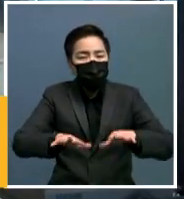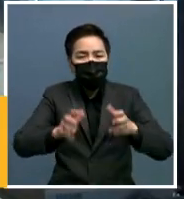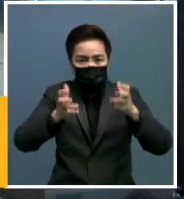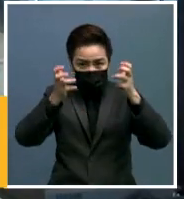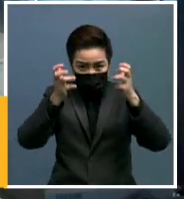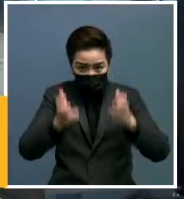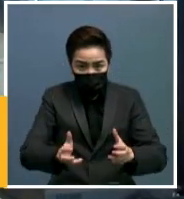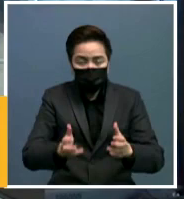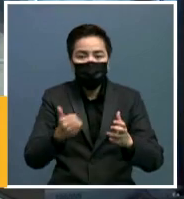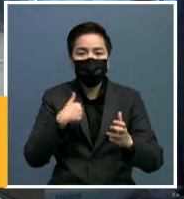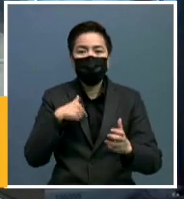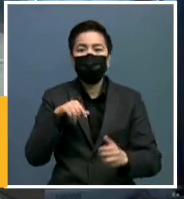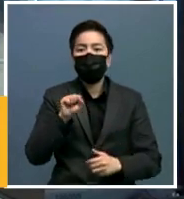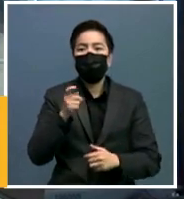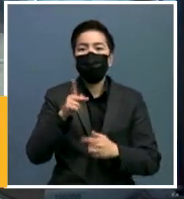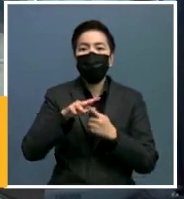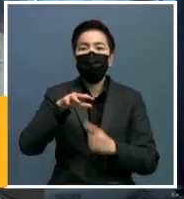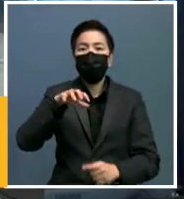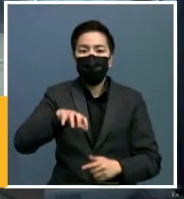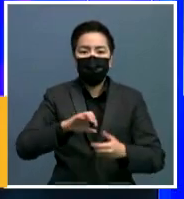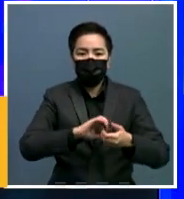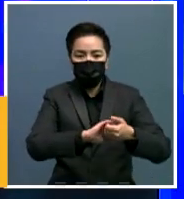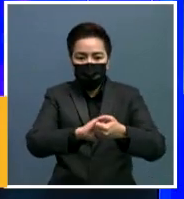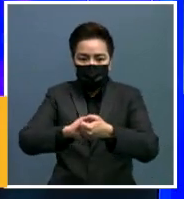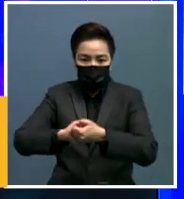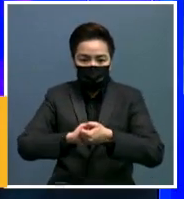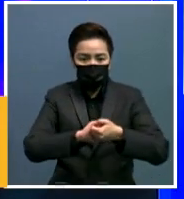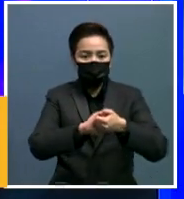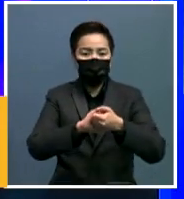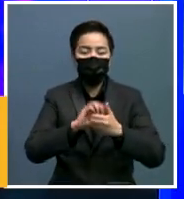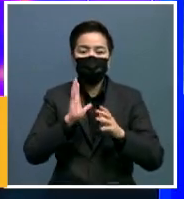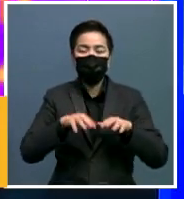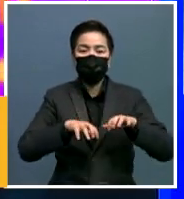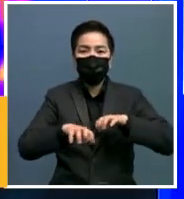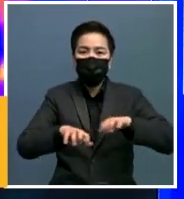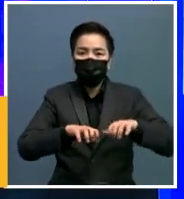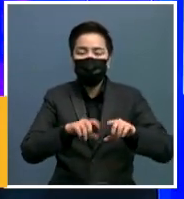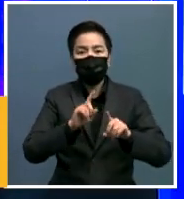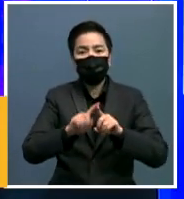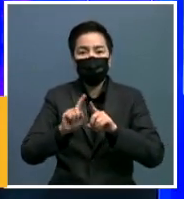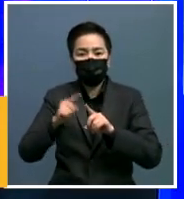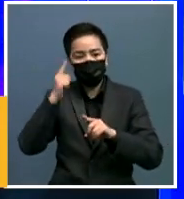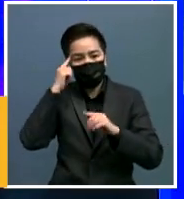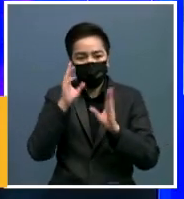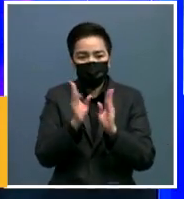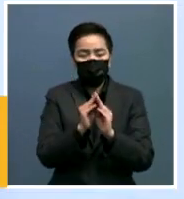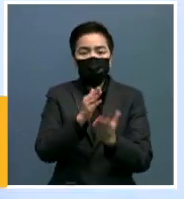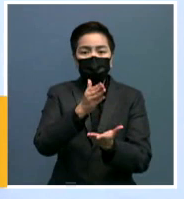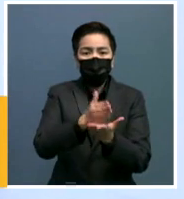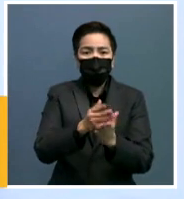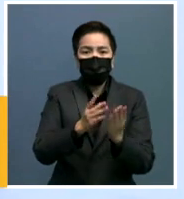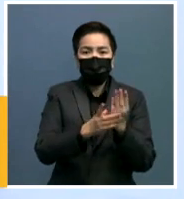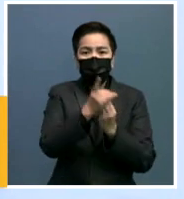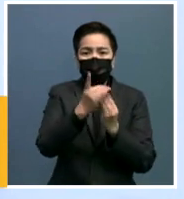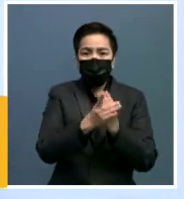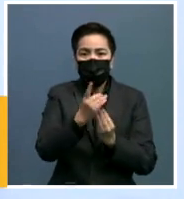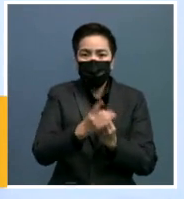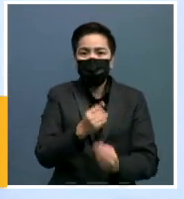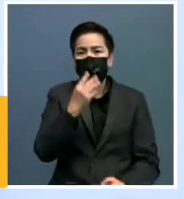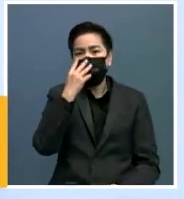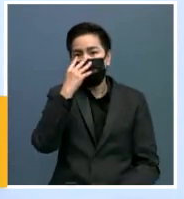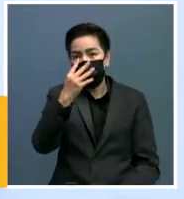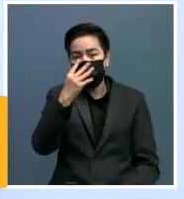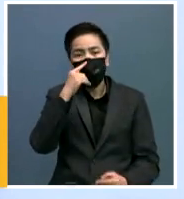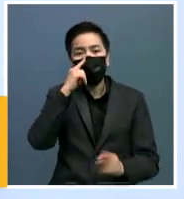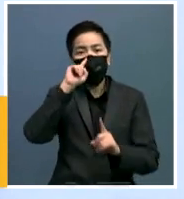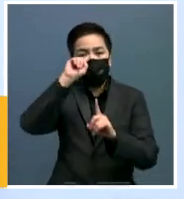รุนแรงซึ่งสภาก็ได้ให้ความร่วมมือนะครับกับฝ่ายบริหารโดยมีการงดประชุมไปประมาณ 4สัปดาห์ก็คือประมาณ 1